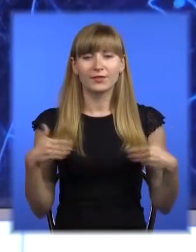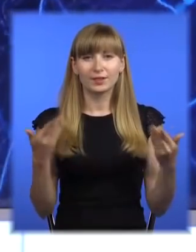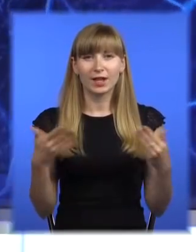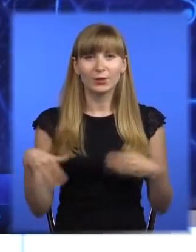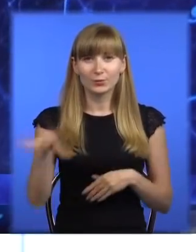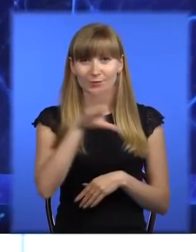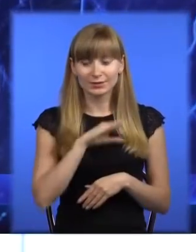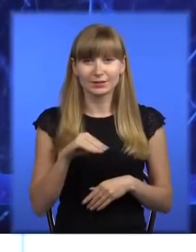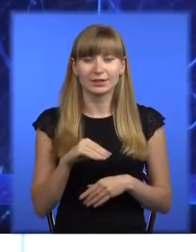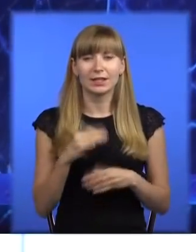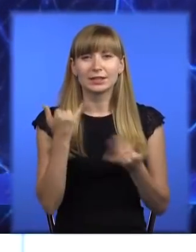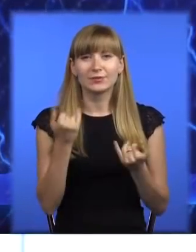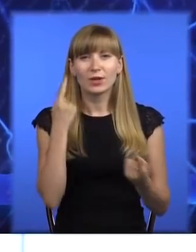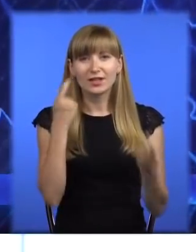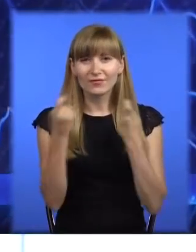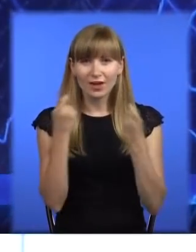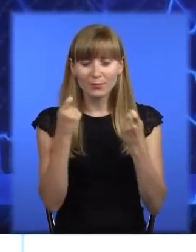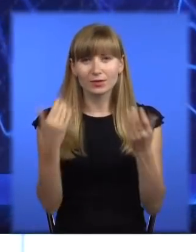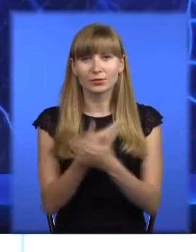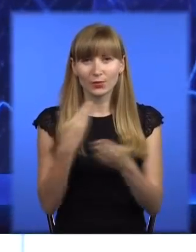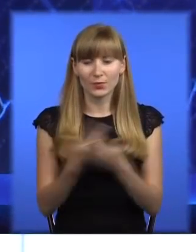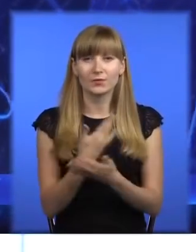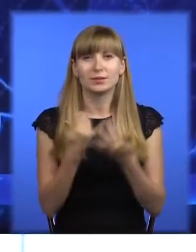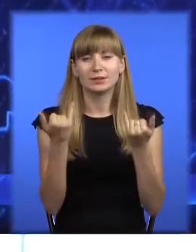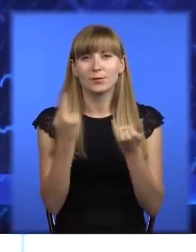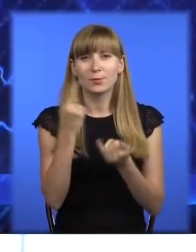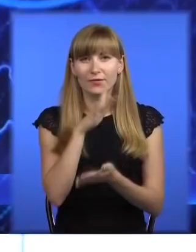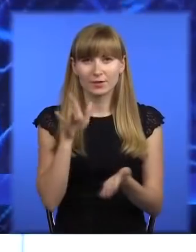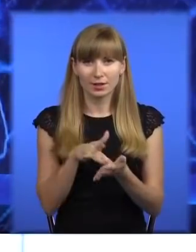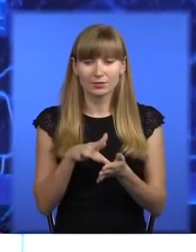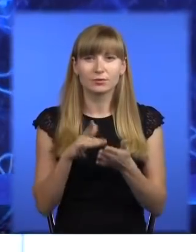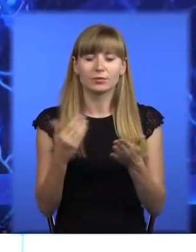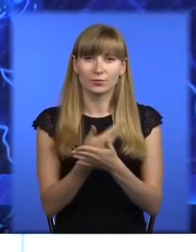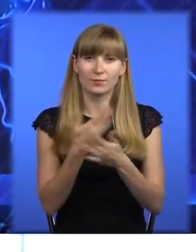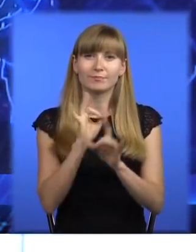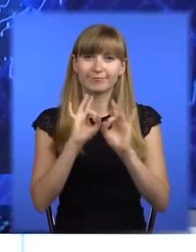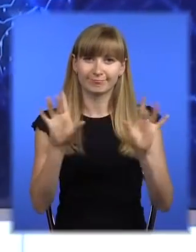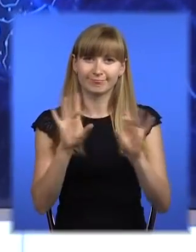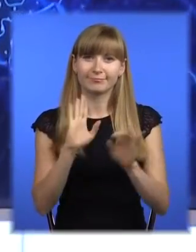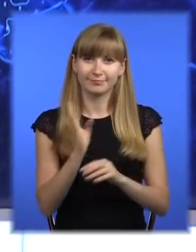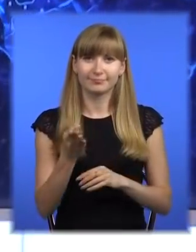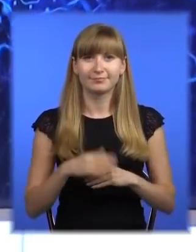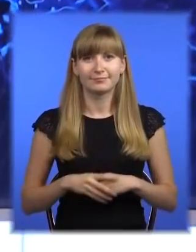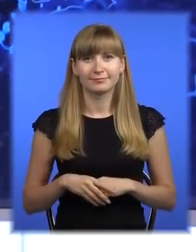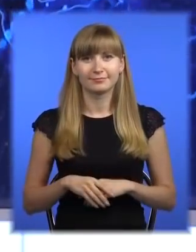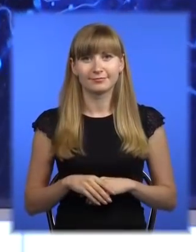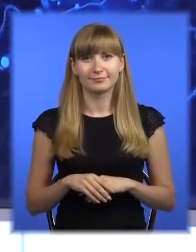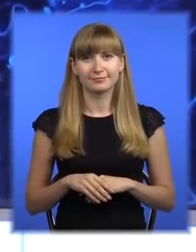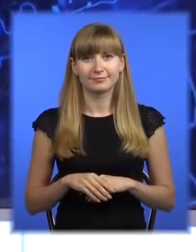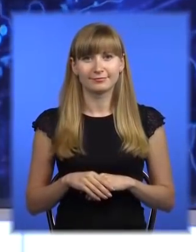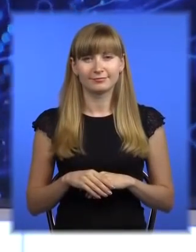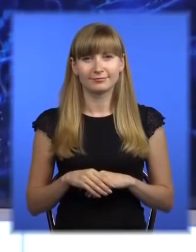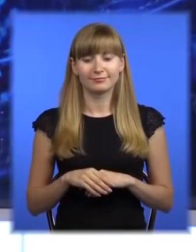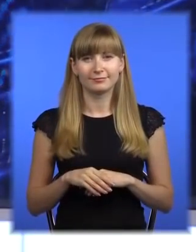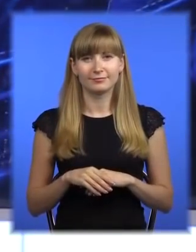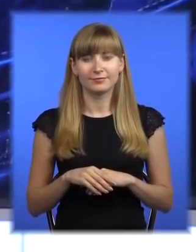Я вітаю усіх. Інформаційна картина дня очима журналістів першого міського до вашої уваги. У студії працює Наталя